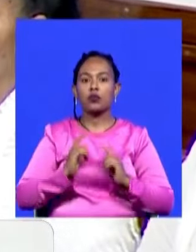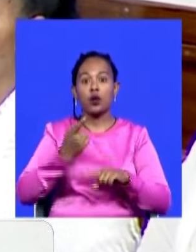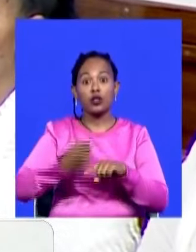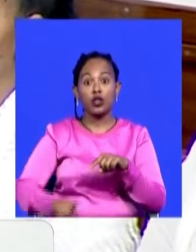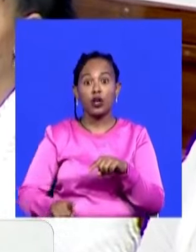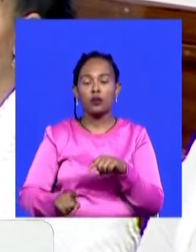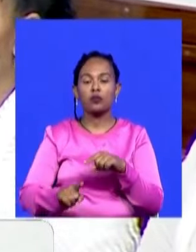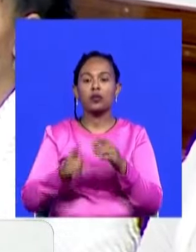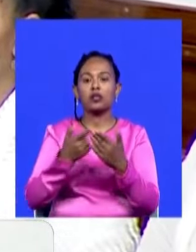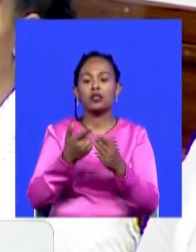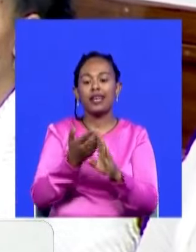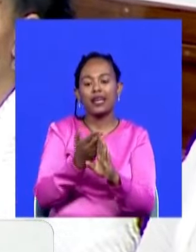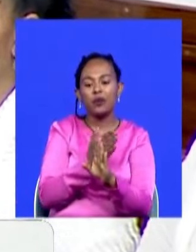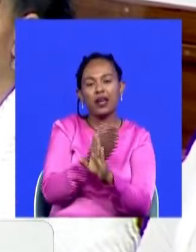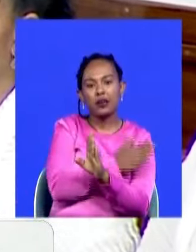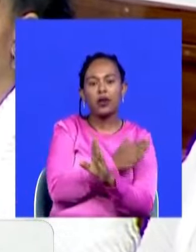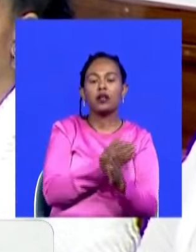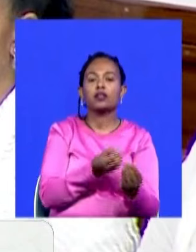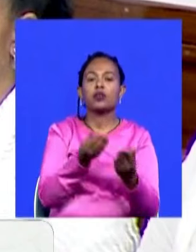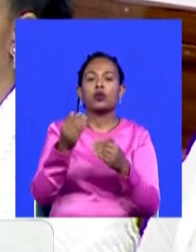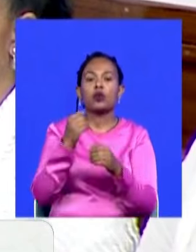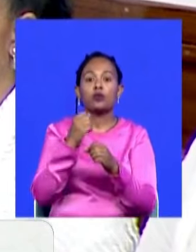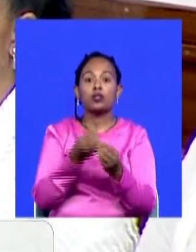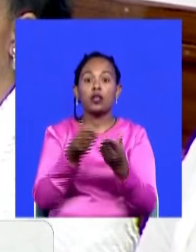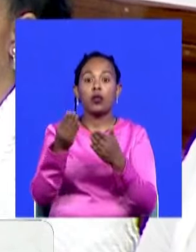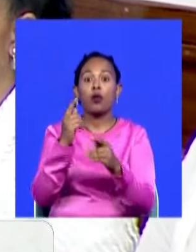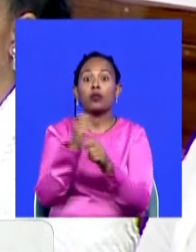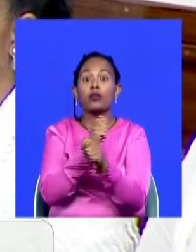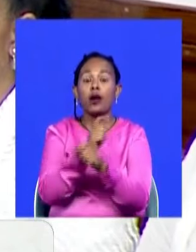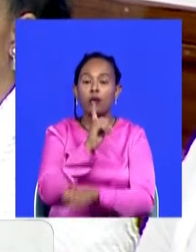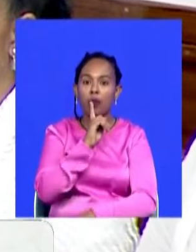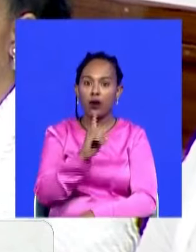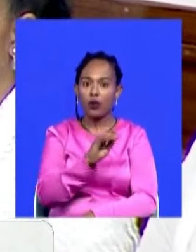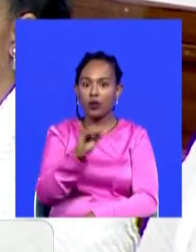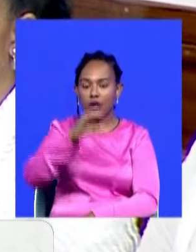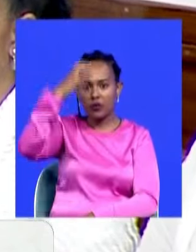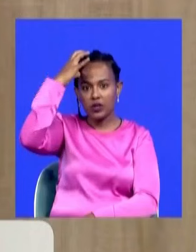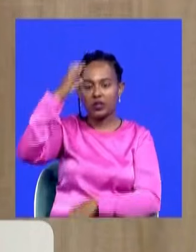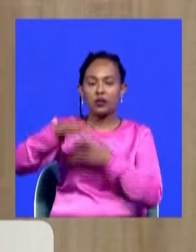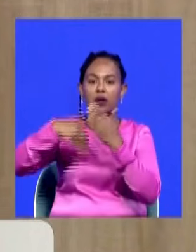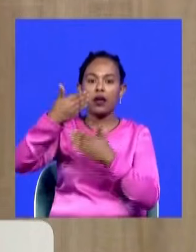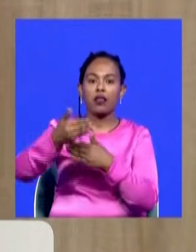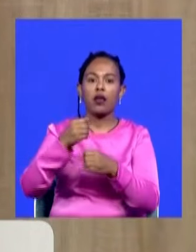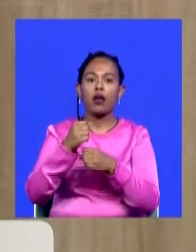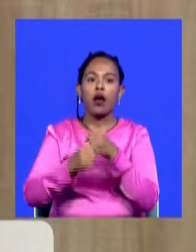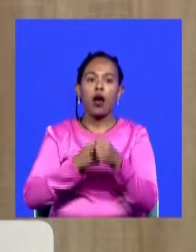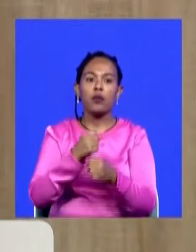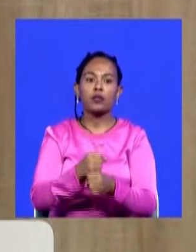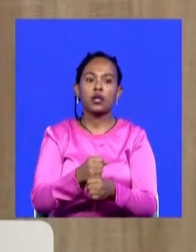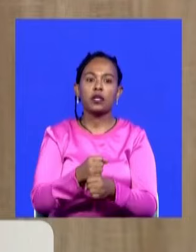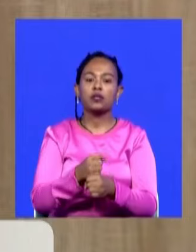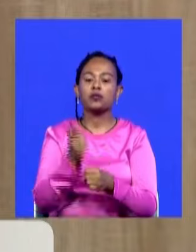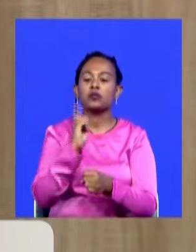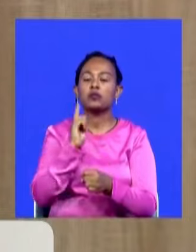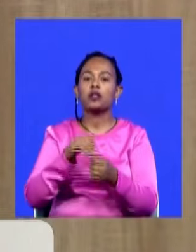መኖር የቅድሚያ ሊሰጠው የሚገባም ተግባር ነው። ስለሆነም እንደ መንግስት በቀጣይ ዓመታት ላይ እነኝን